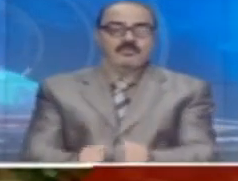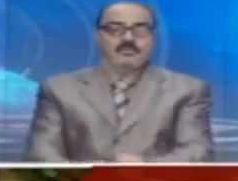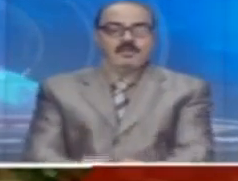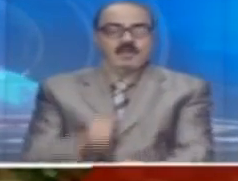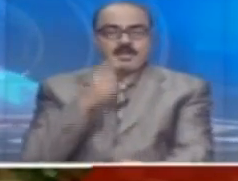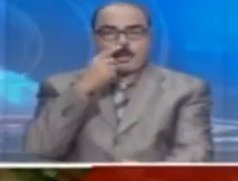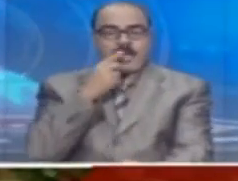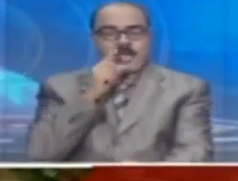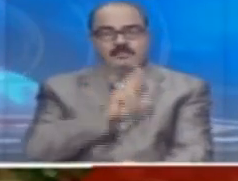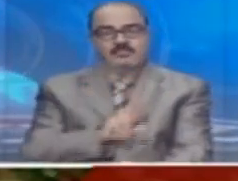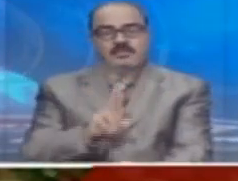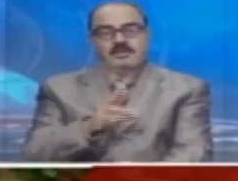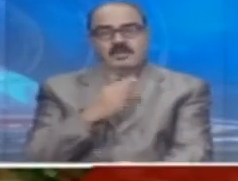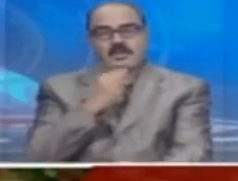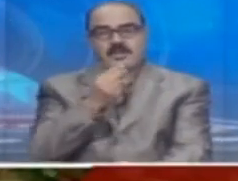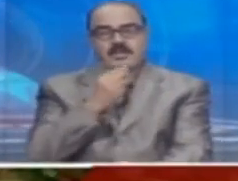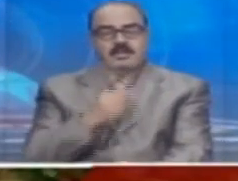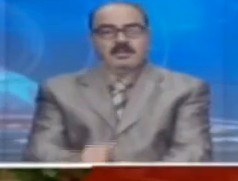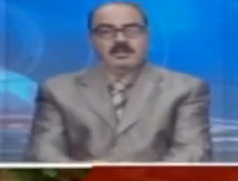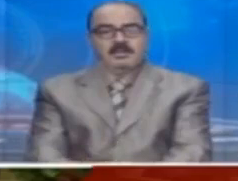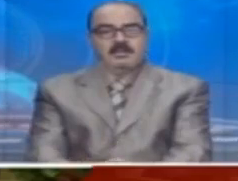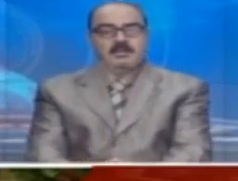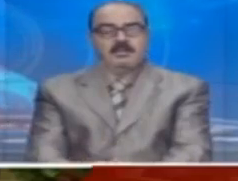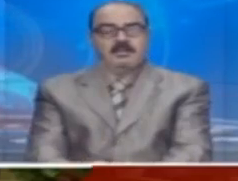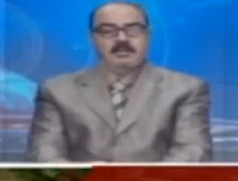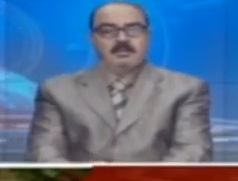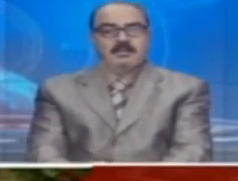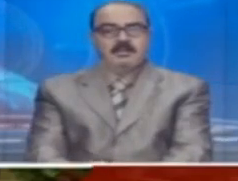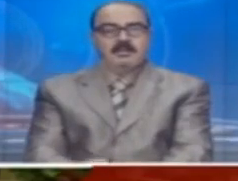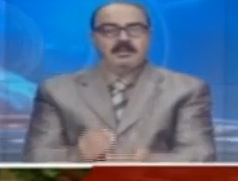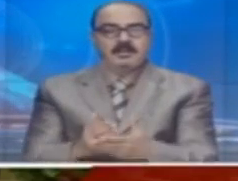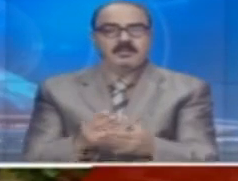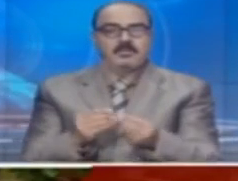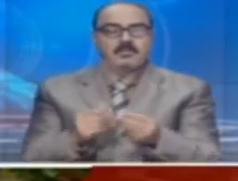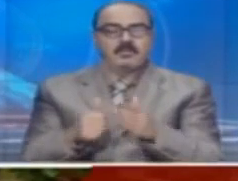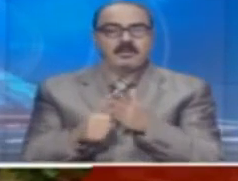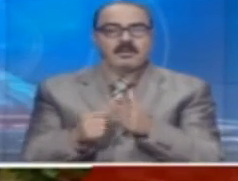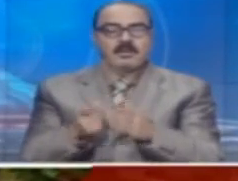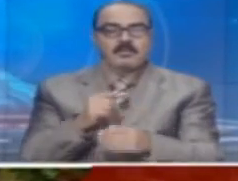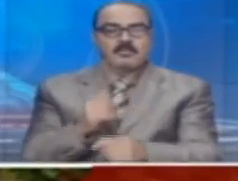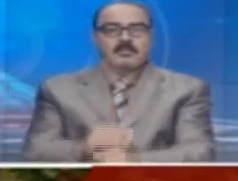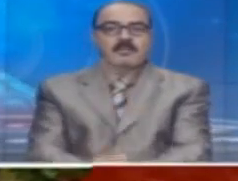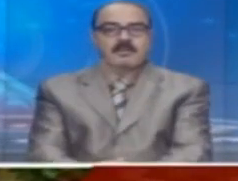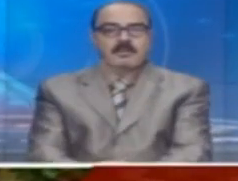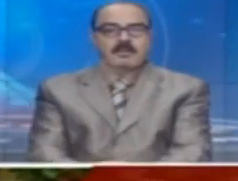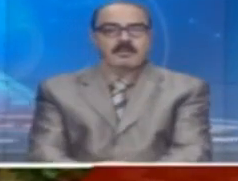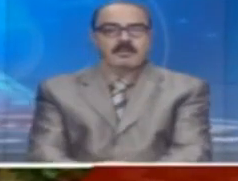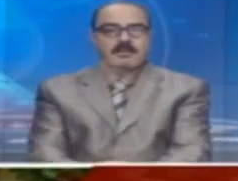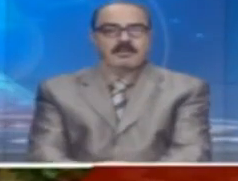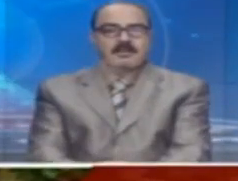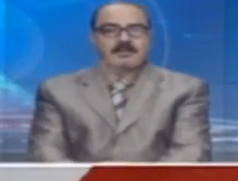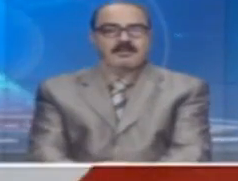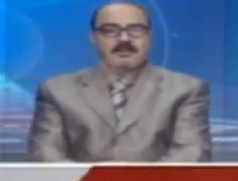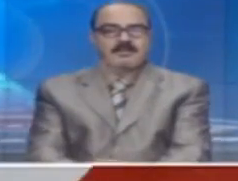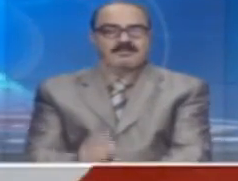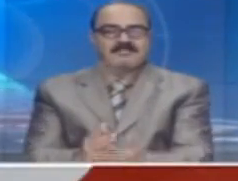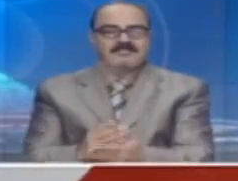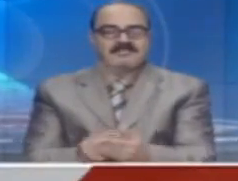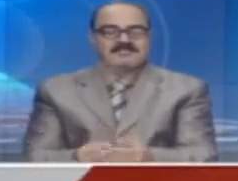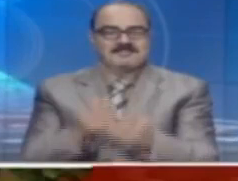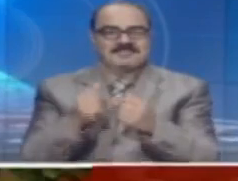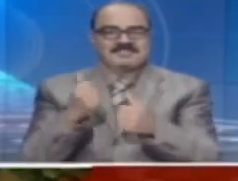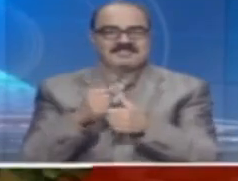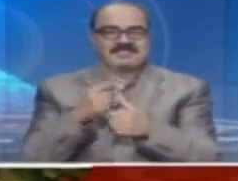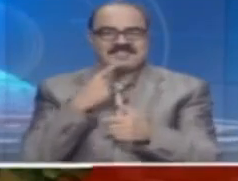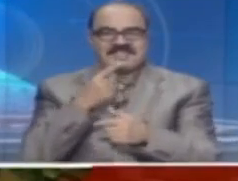نورهان، انت عارفه ان دي امنيه عزيزه قوي. طبعا يا فندم. لا لا لا، كلنا معاك يا ريس. لا استني